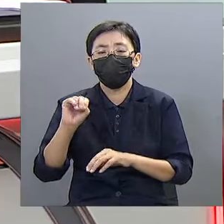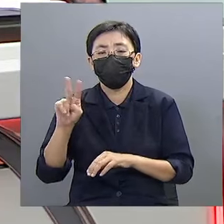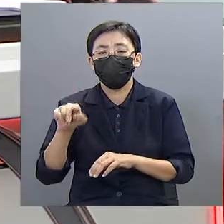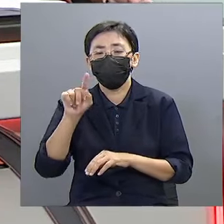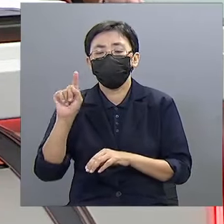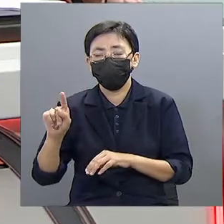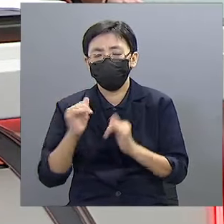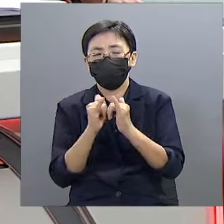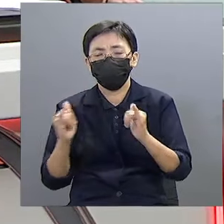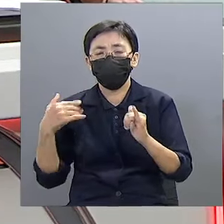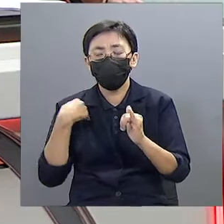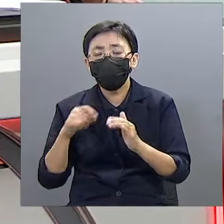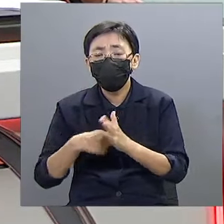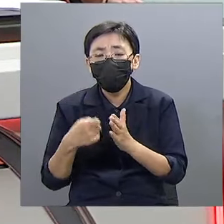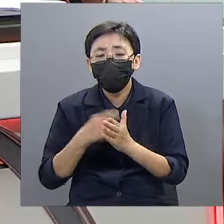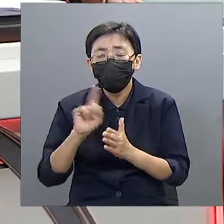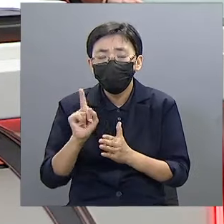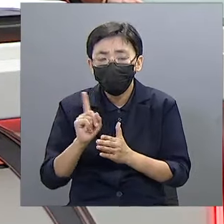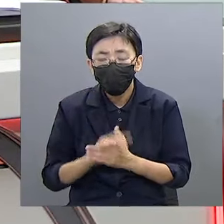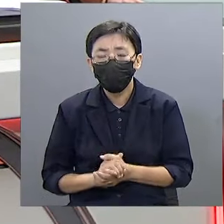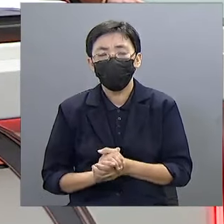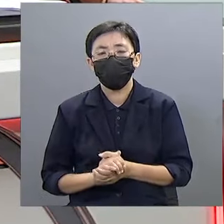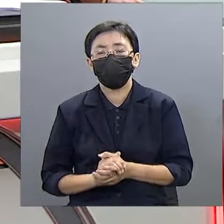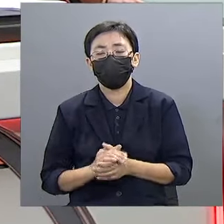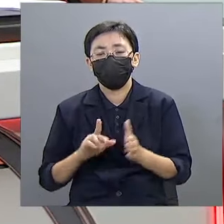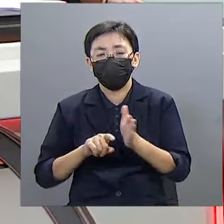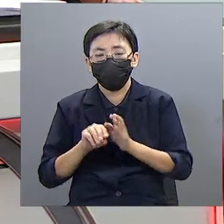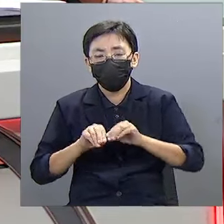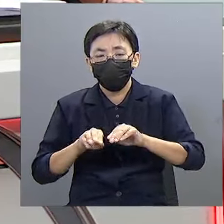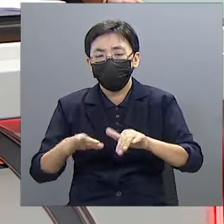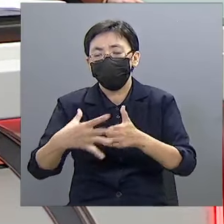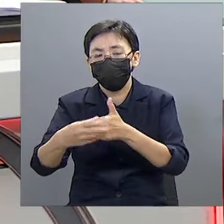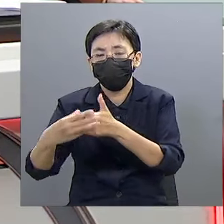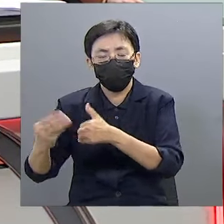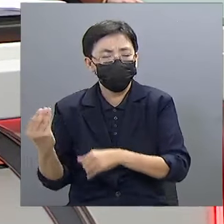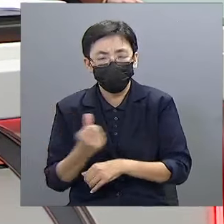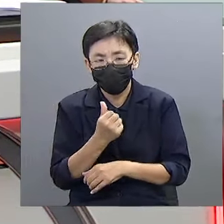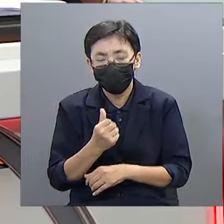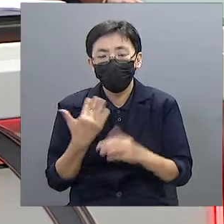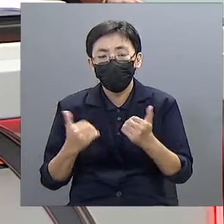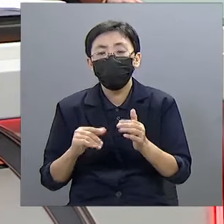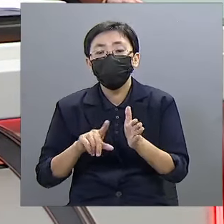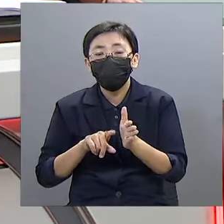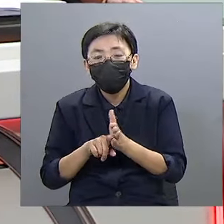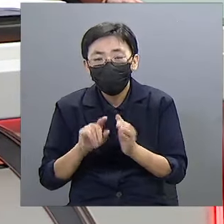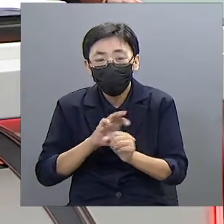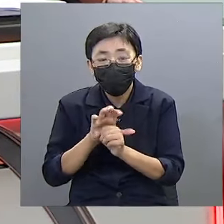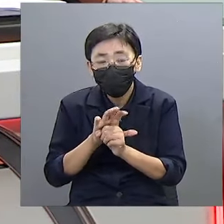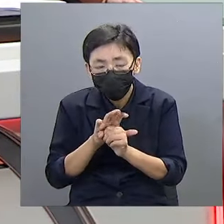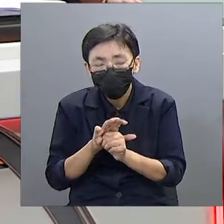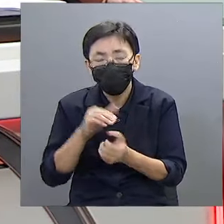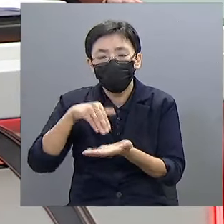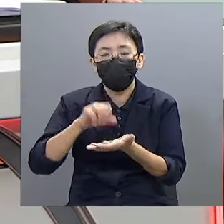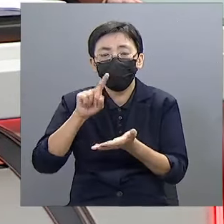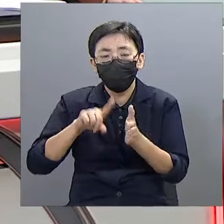เร็วอย่างนี้สาเหตุส่วนหนึ่งอาจจะเป็นด้วยตัวเชื้อนะคะตอนนี้สายพันธุ์ของเชื้อที่ระบาดกันอยู่มีข้อมูลมาจากศูนย์ genomeทางการ